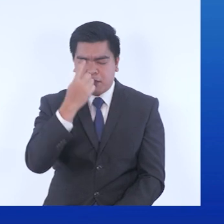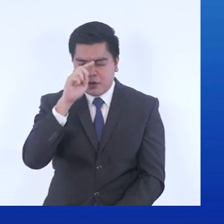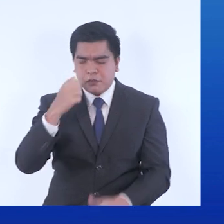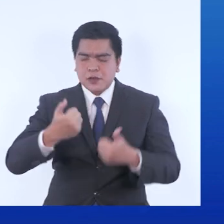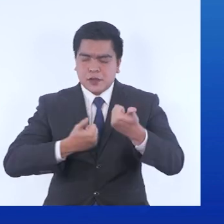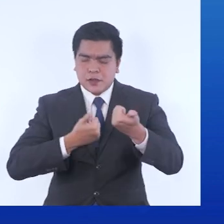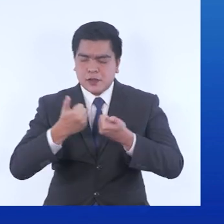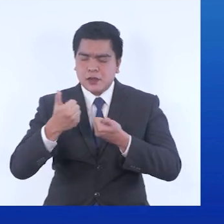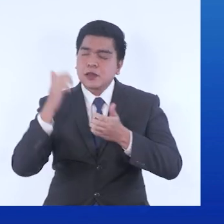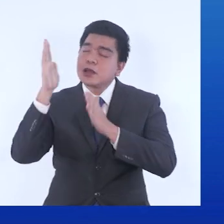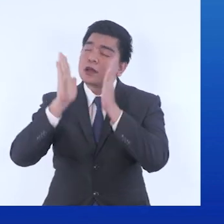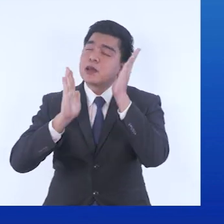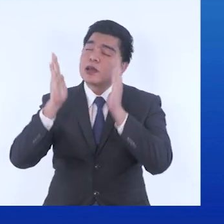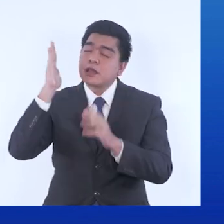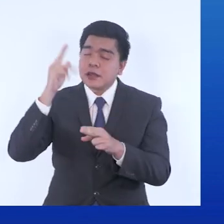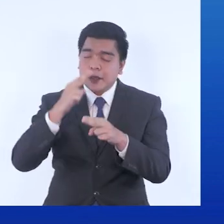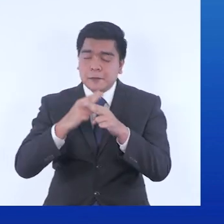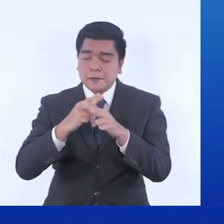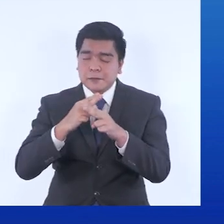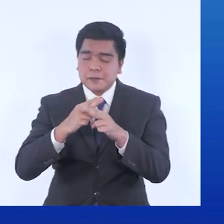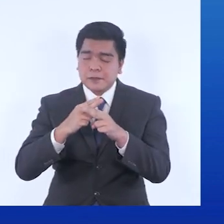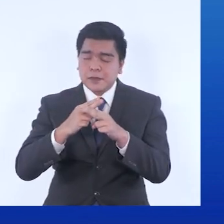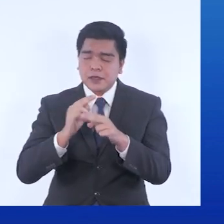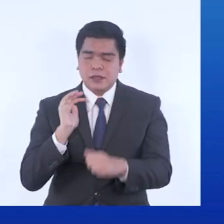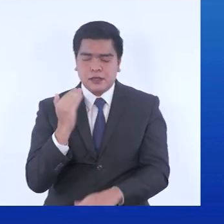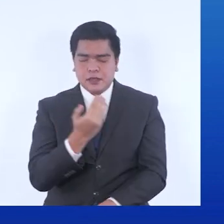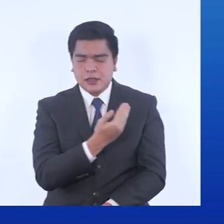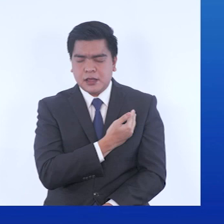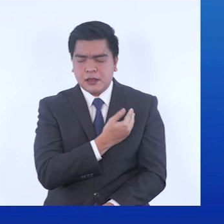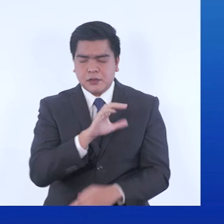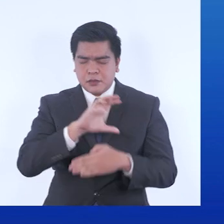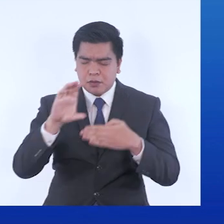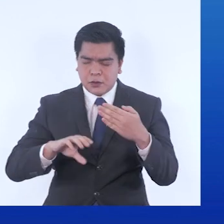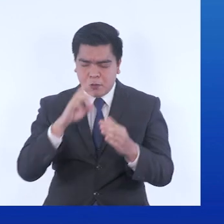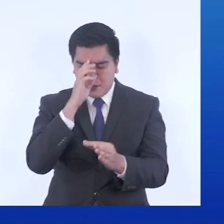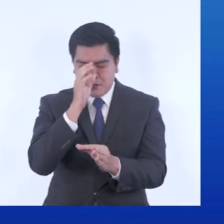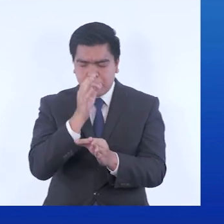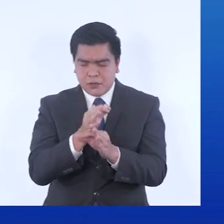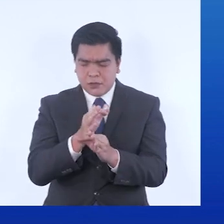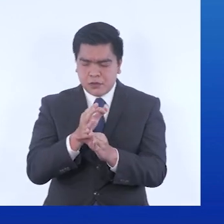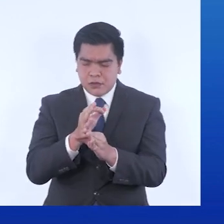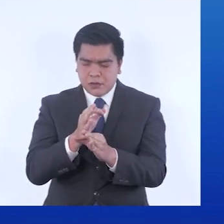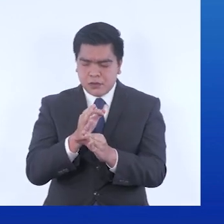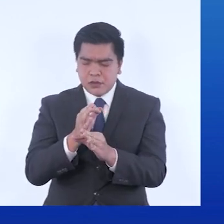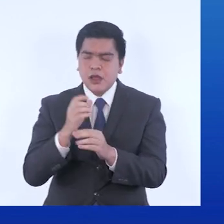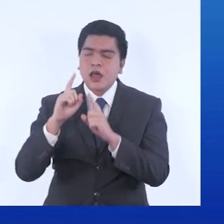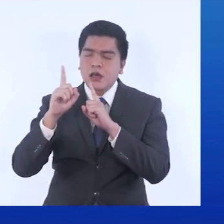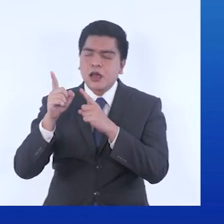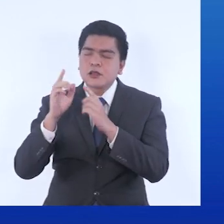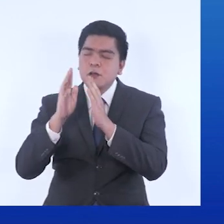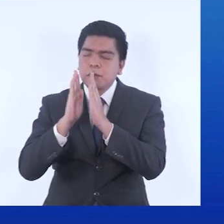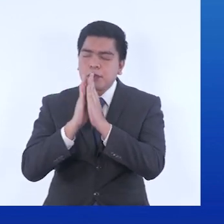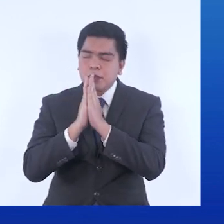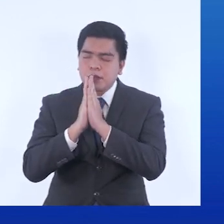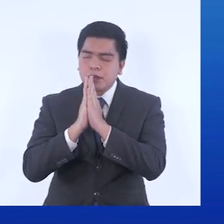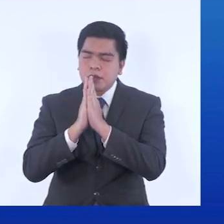sa aming paglilingkod sa iyong banal na pangalan. Lubos po ang aming pananampalataya, dininig mo na po ang aming